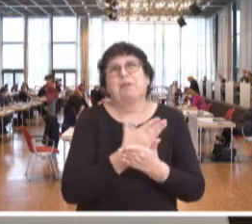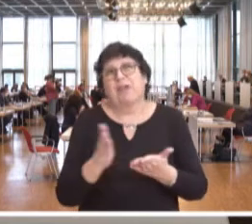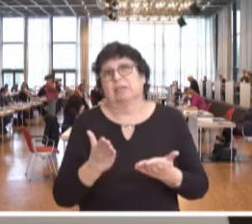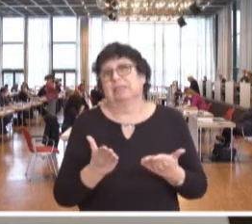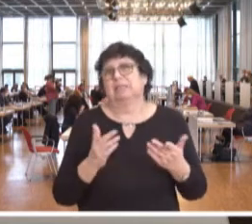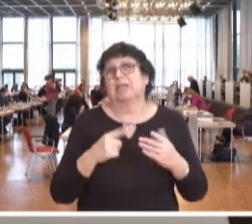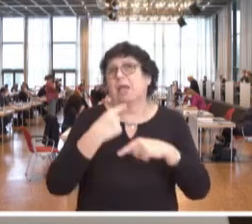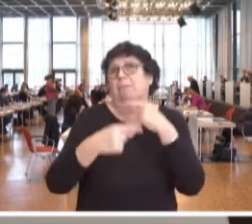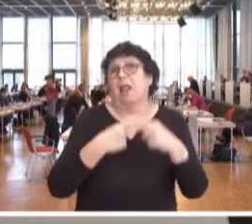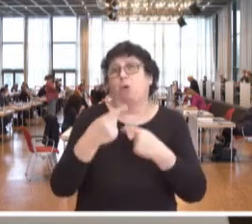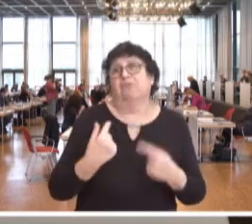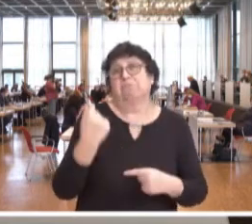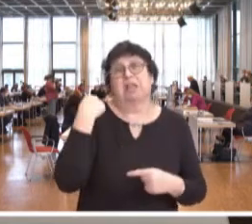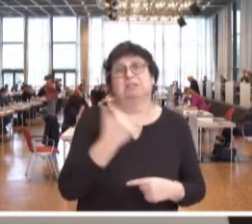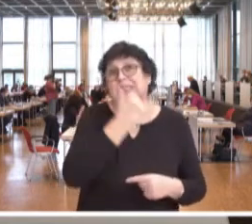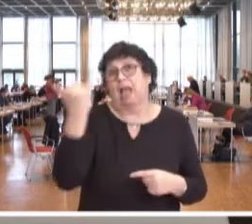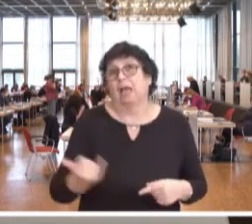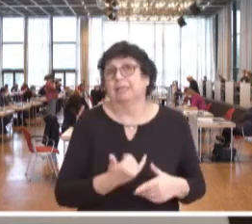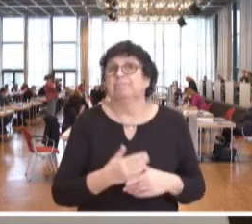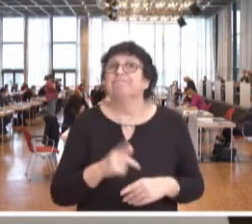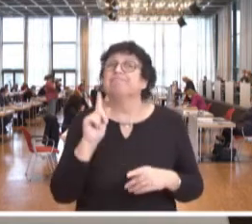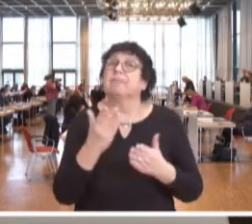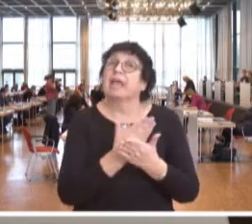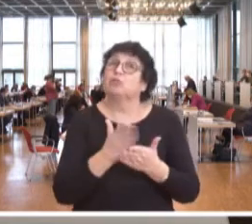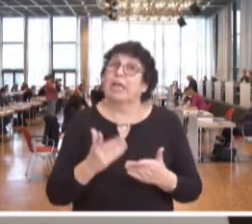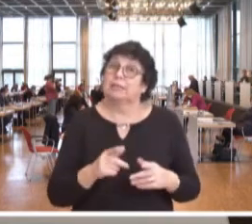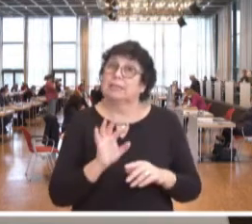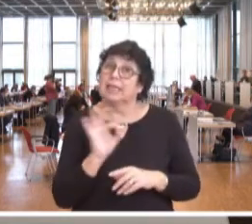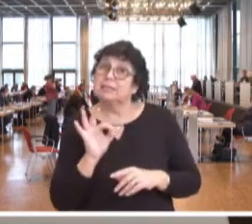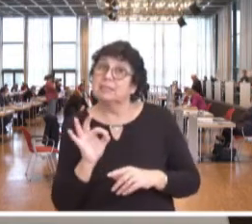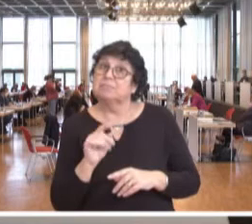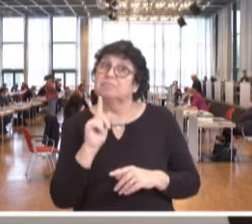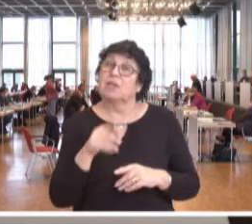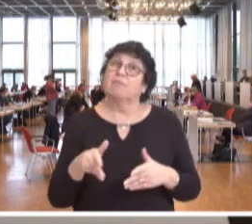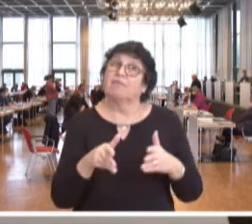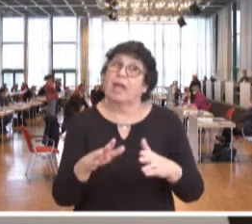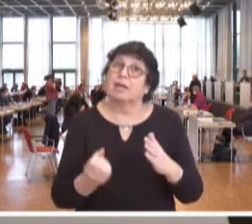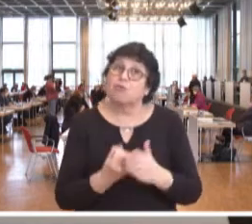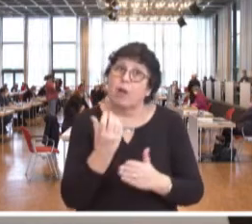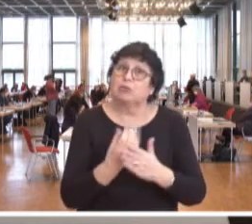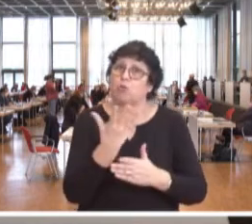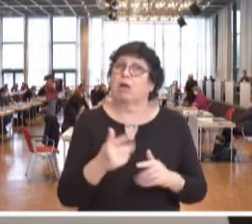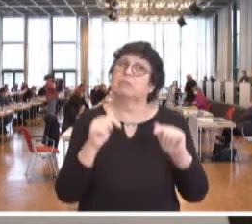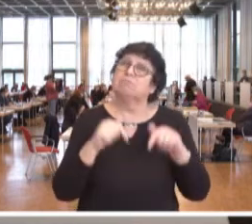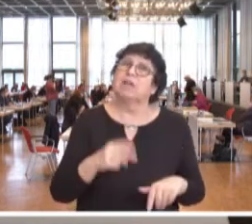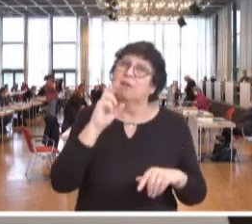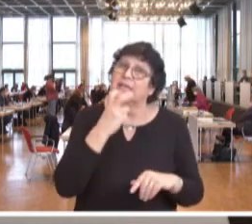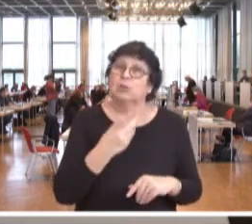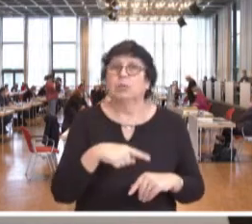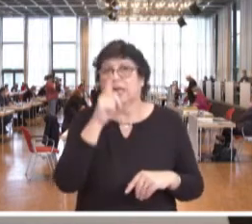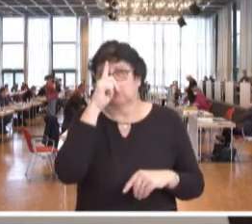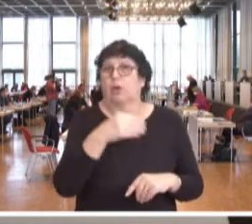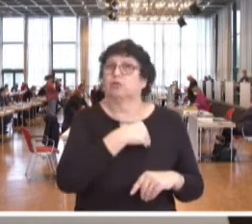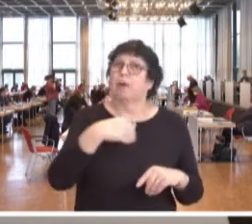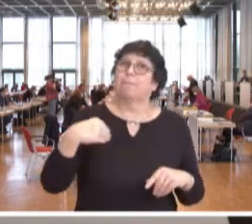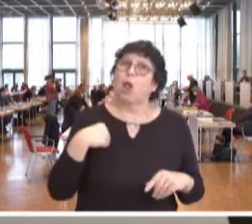der letzten Jahrzehnte. Entscheidend ist aber, auf dem Wege der Kultur ist hier versucht worden, die deutsch-polnische